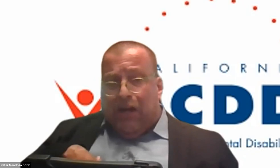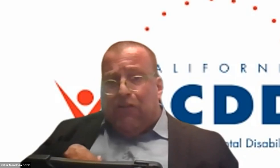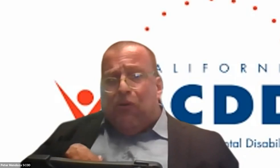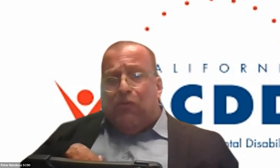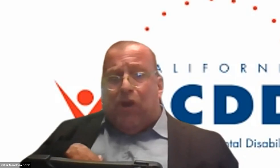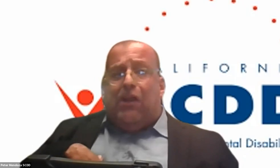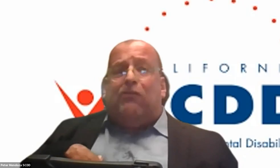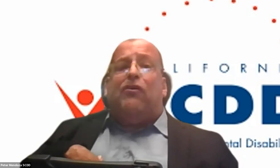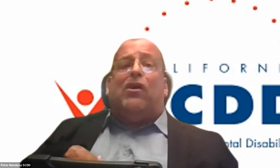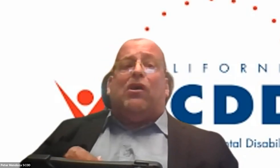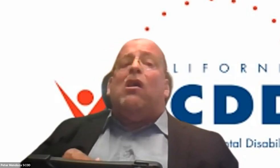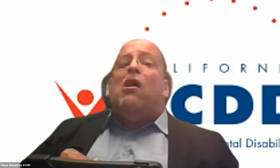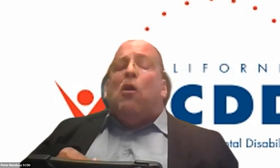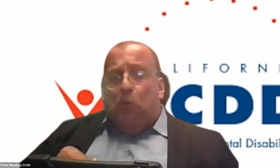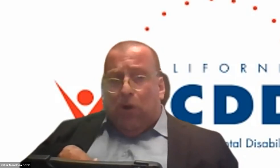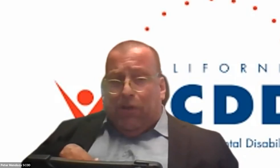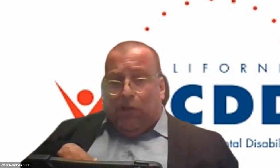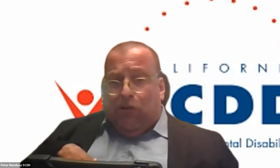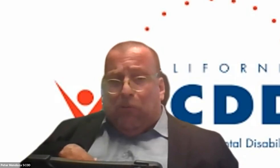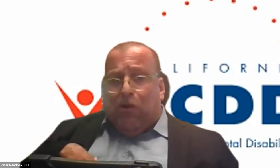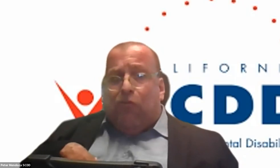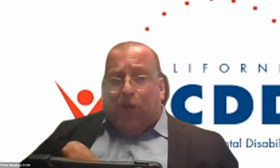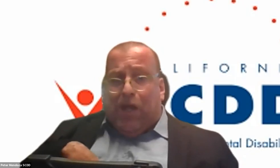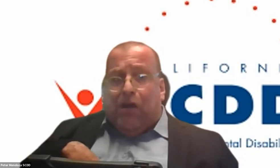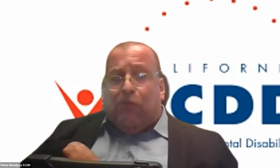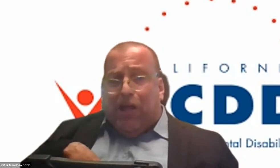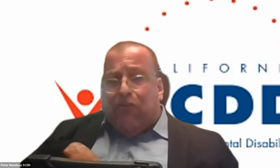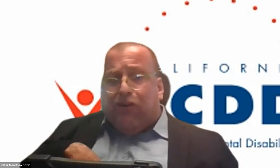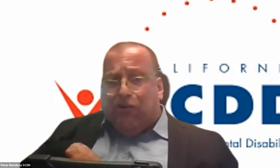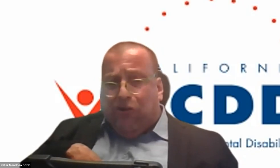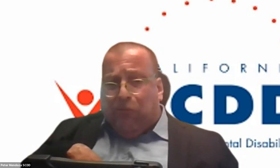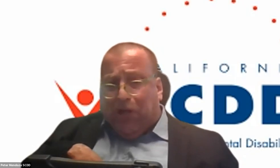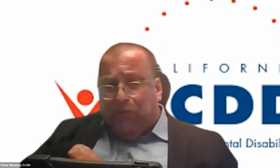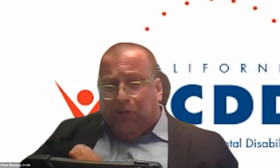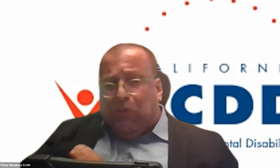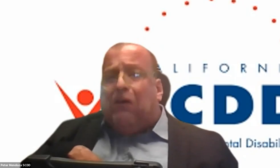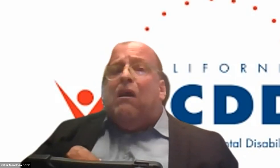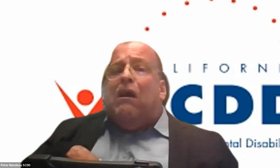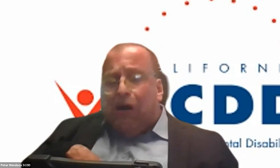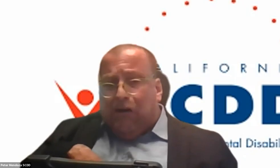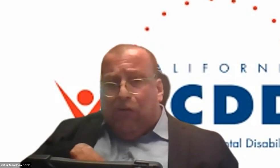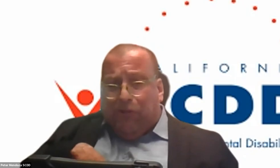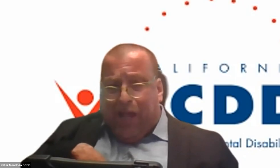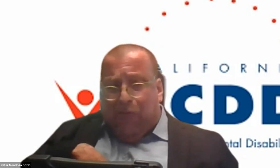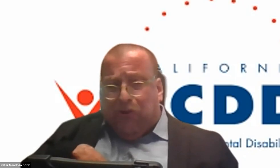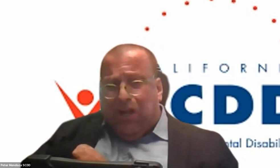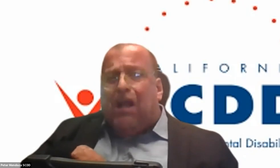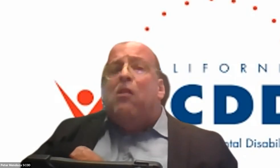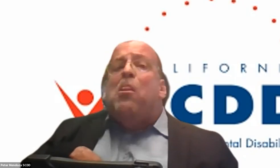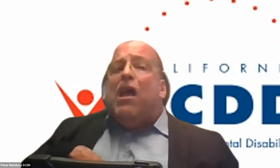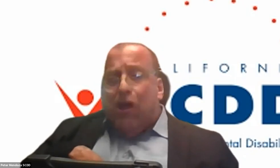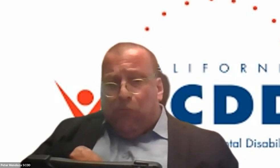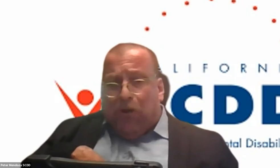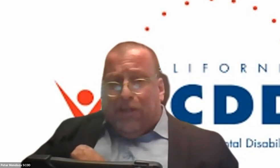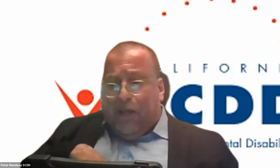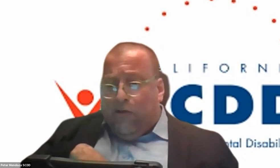I'd like to invite one of the interpreters. We have ASL interpreting available, along with captioning.